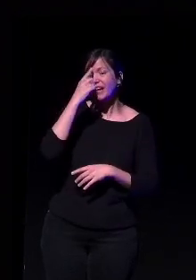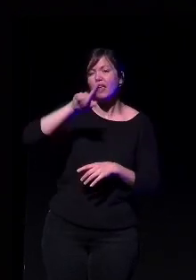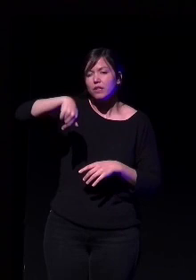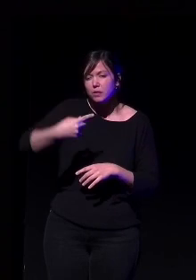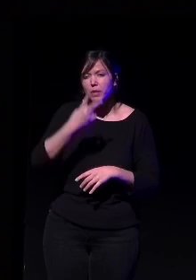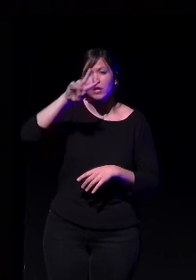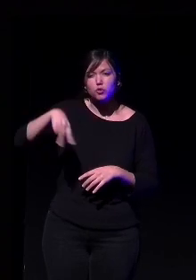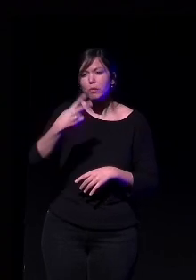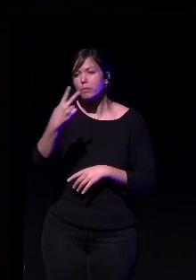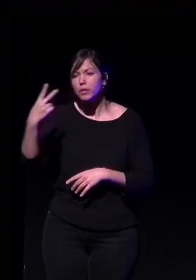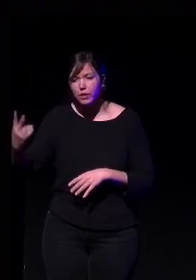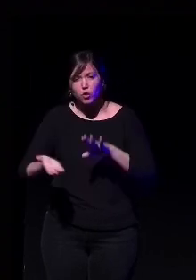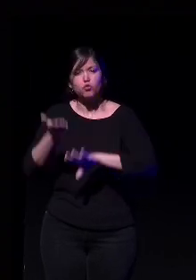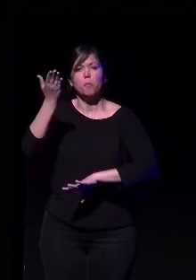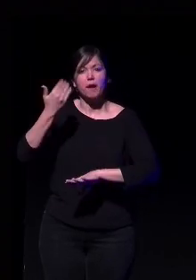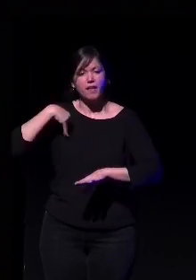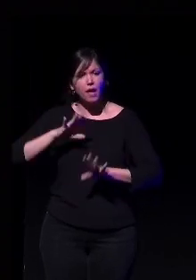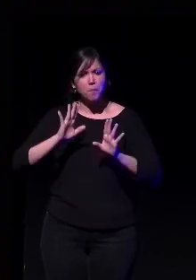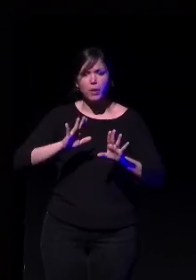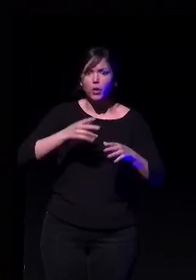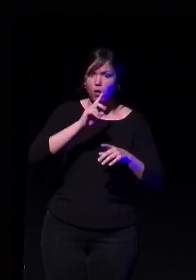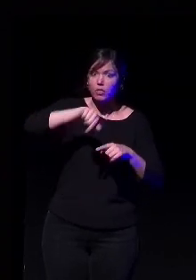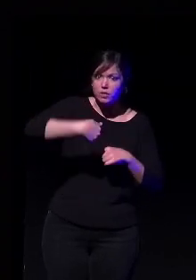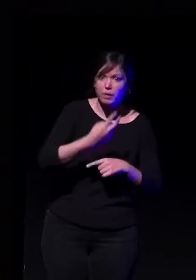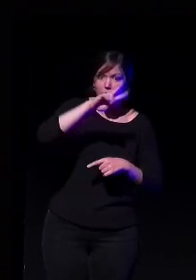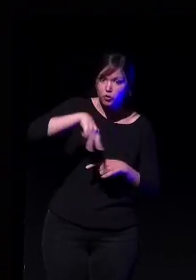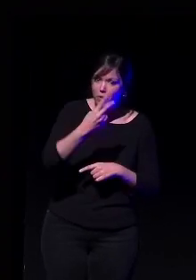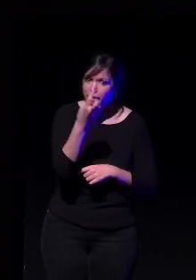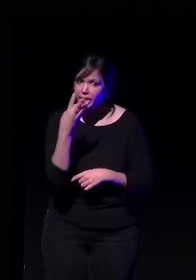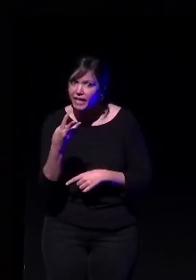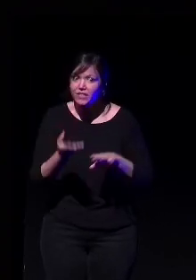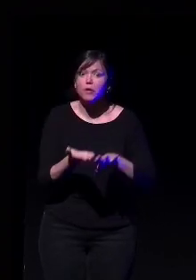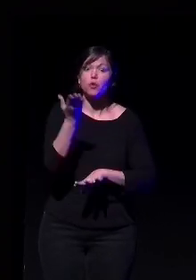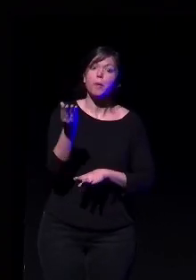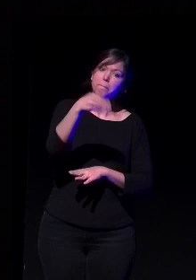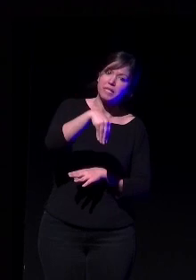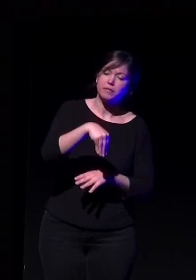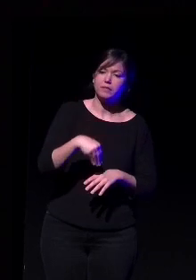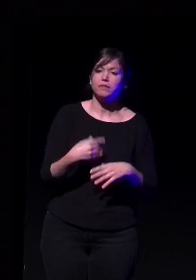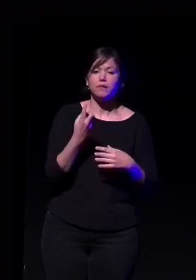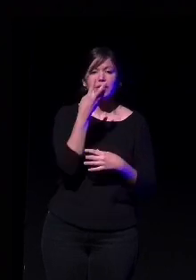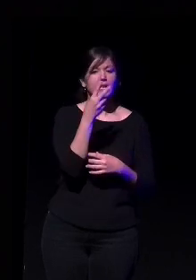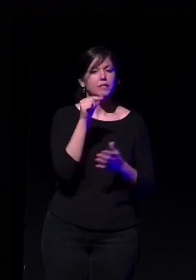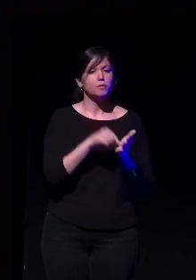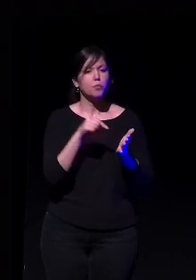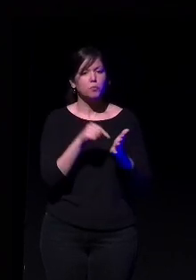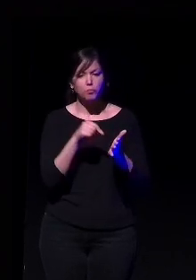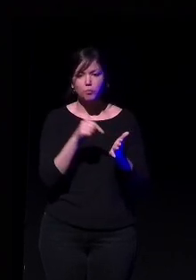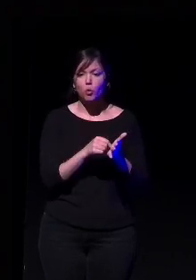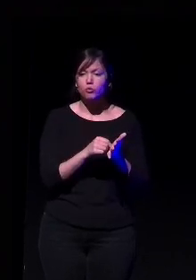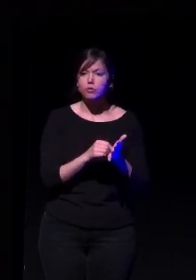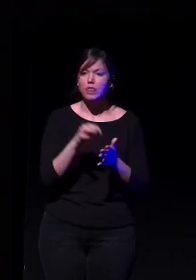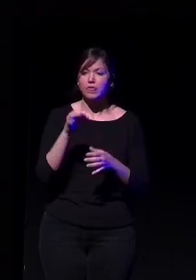les vàrem superar, però el 23 encara un pèl més. És remarcable l'increment de 3 punts de la